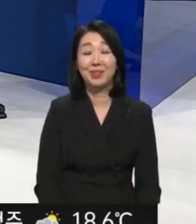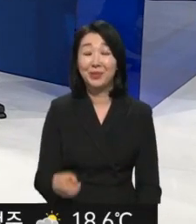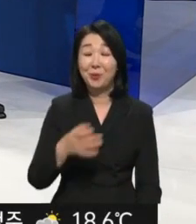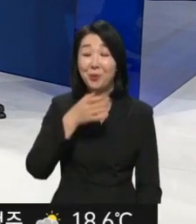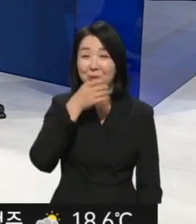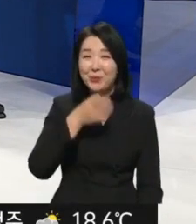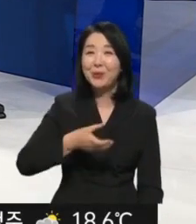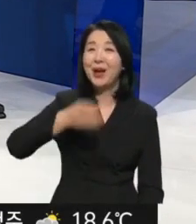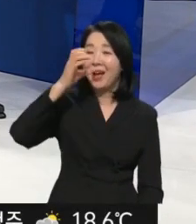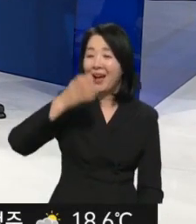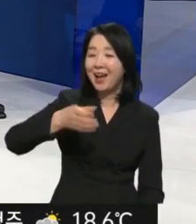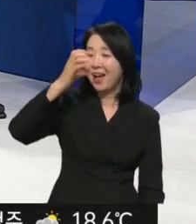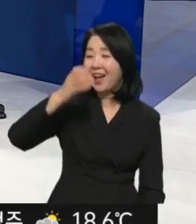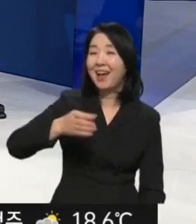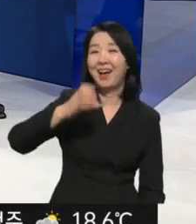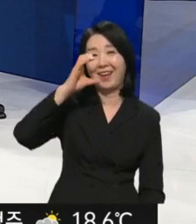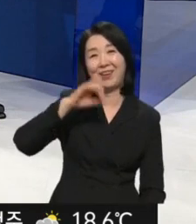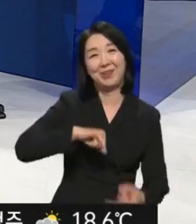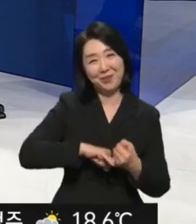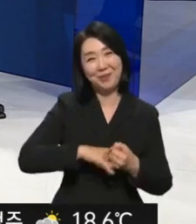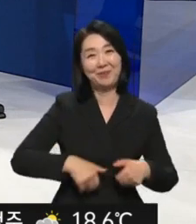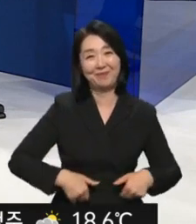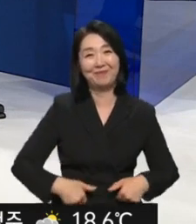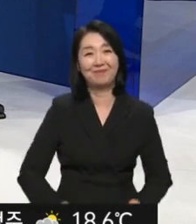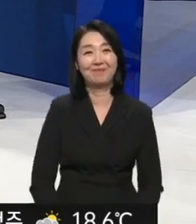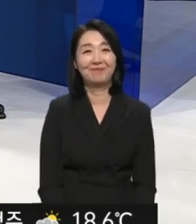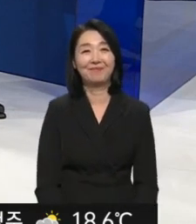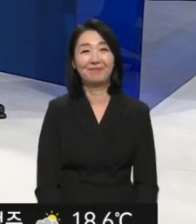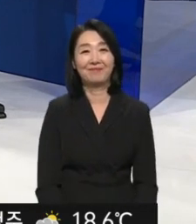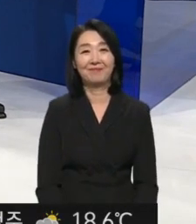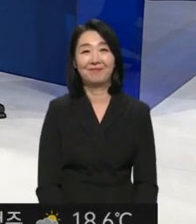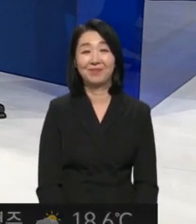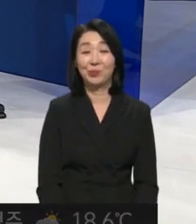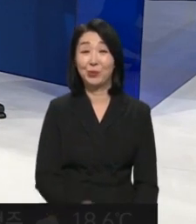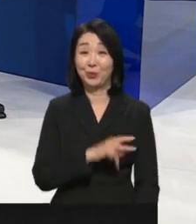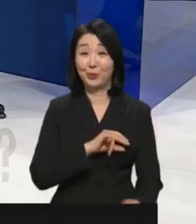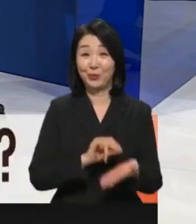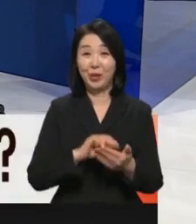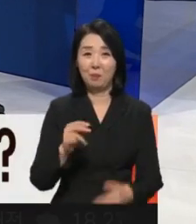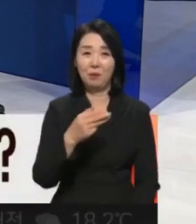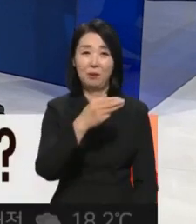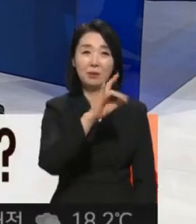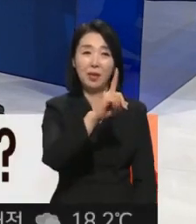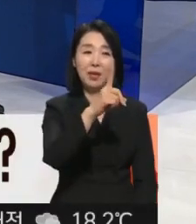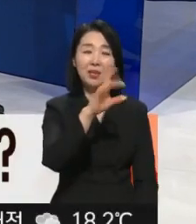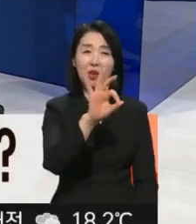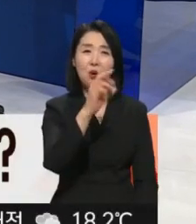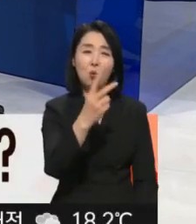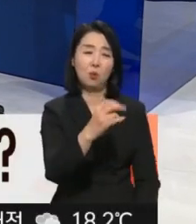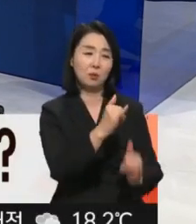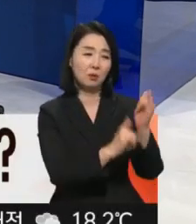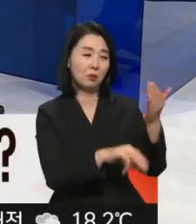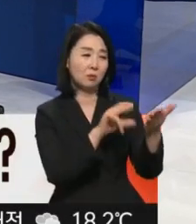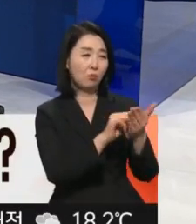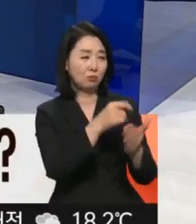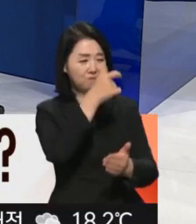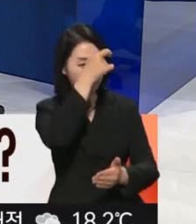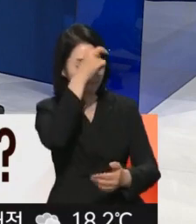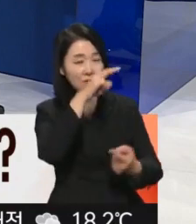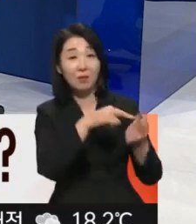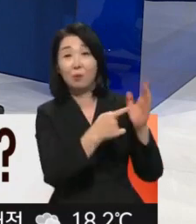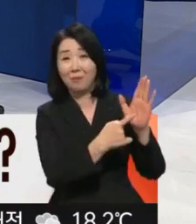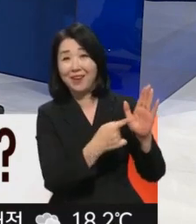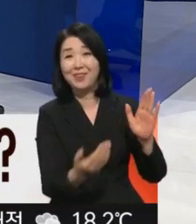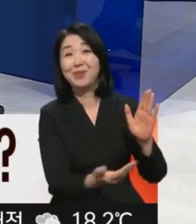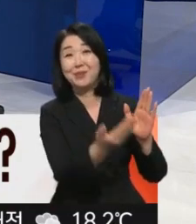그리고 물을 많이 마시는 것도 기억하시면 좋겠습니다. 네, 오늘의 소통 주제는 태영호 역사 문제 소신대로 말해